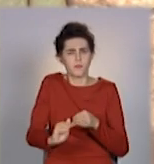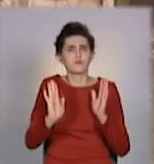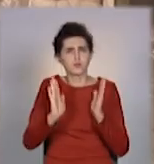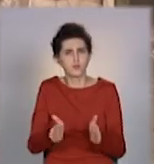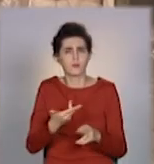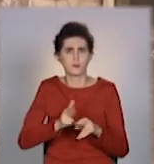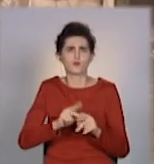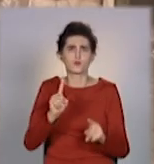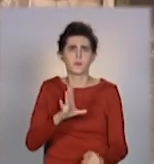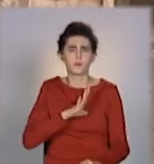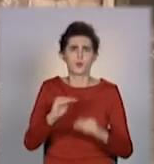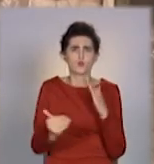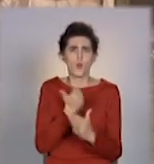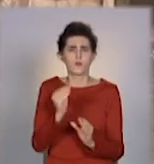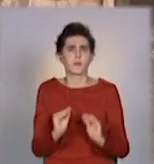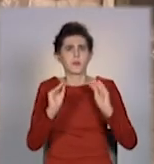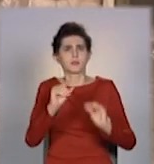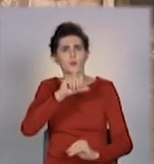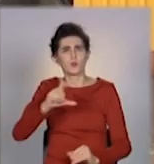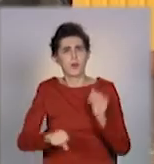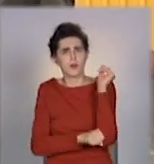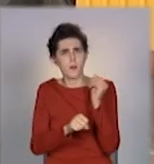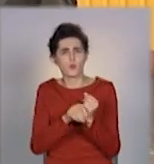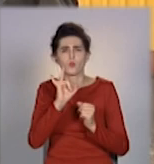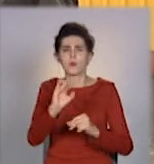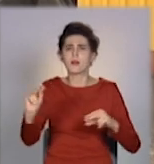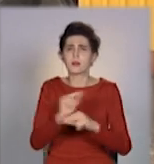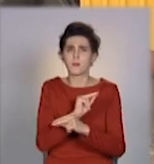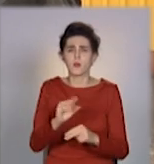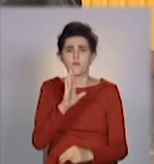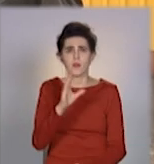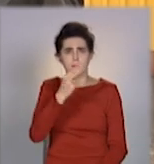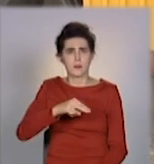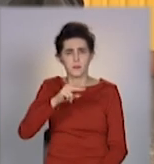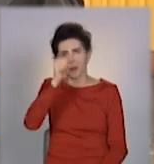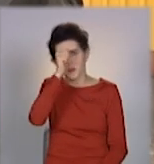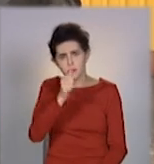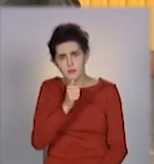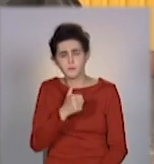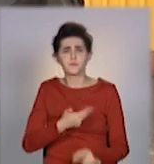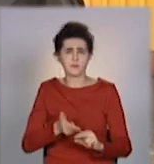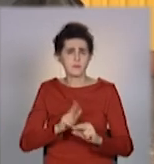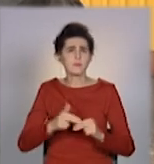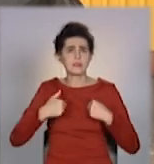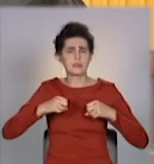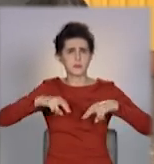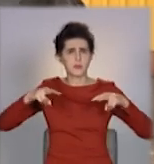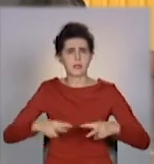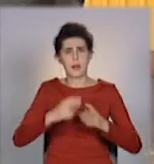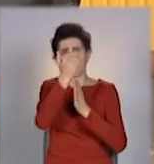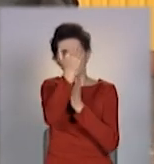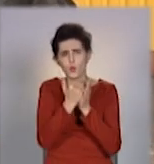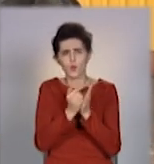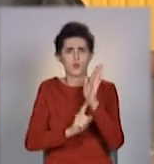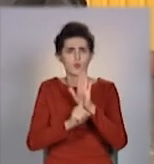задля залучення нових кадрів та ремонту закладу. Ми в декабрі місяці забрали проєкт з експертизи. В цьому році на начальну стадію